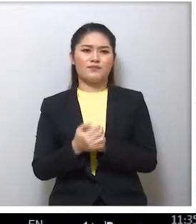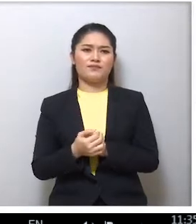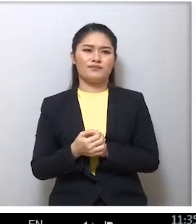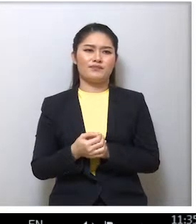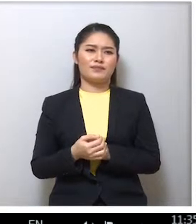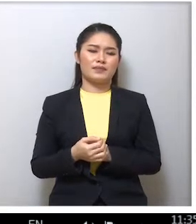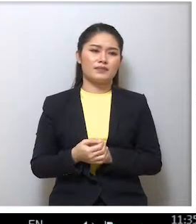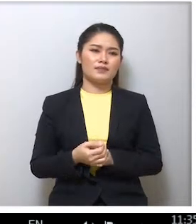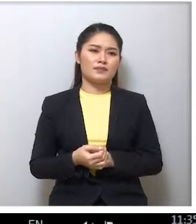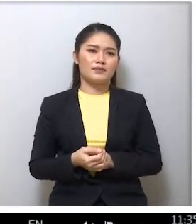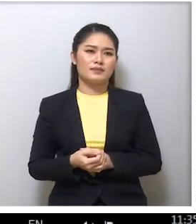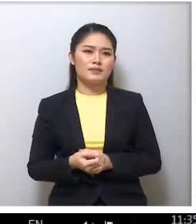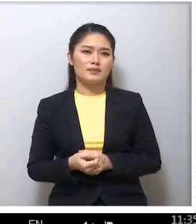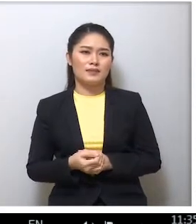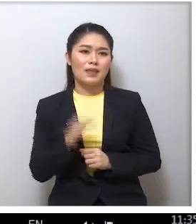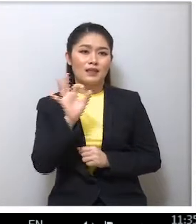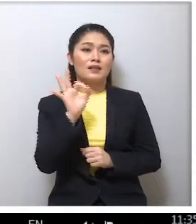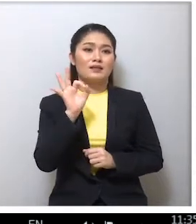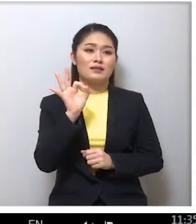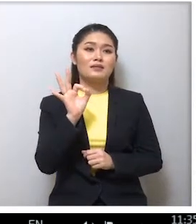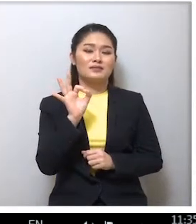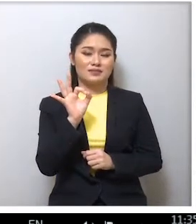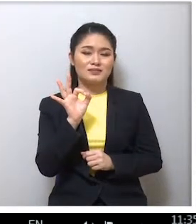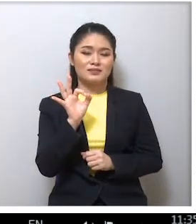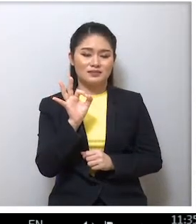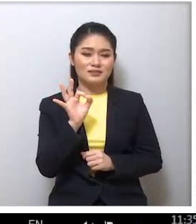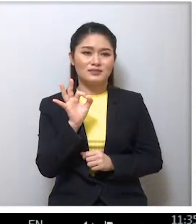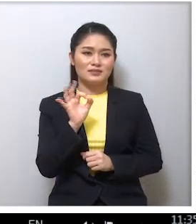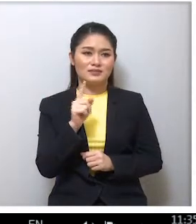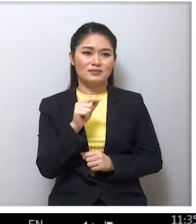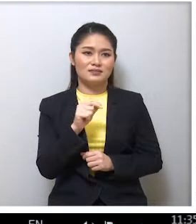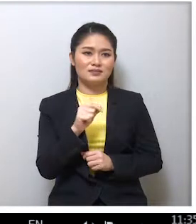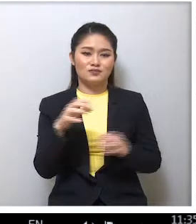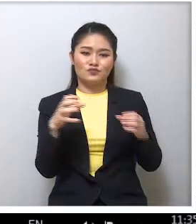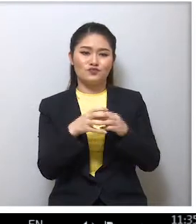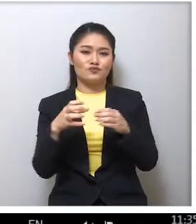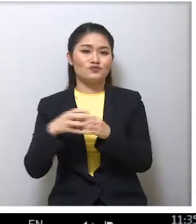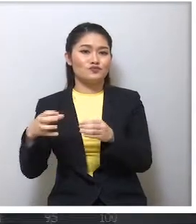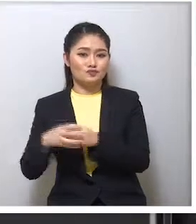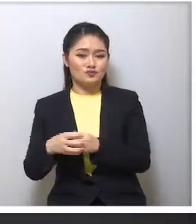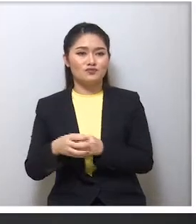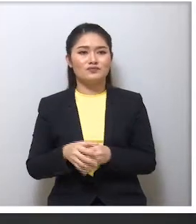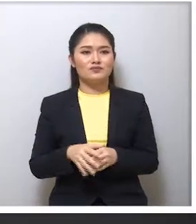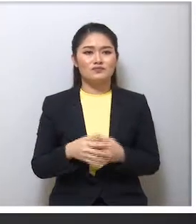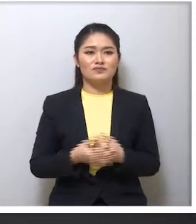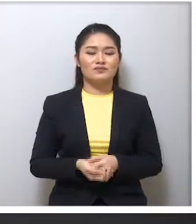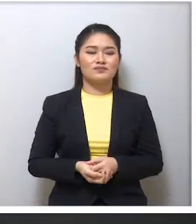วนี้นะครับให้เราคลิกตรงโหมดนะครับคลิกโหมดแล้วเราก็เลือก